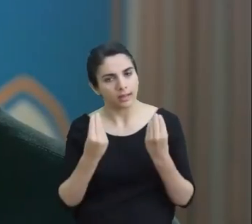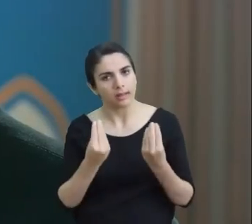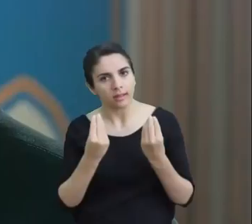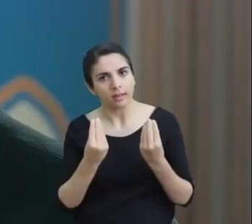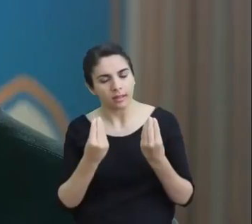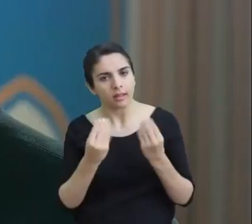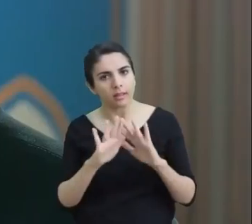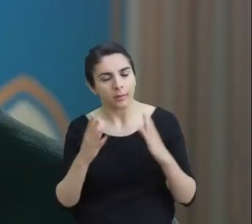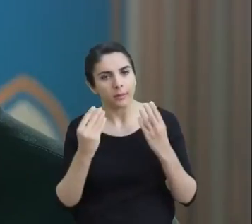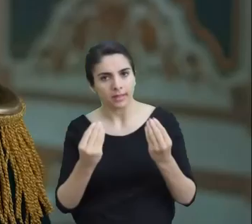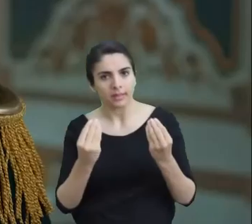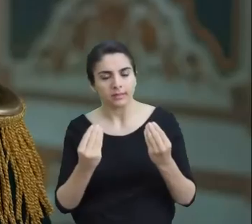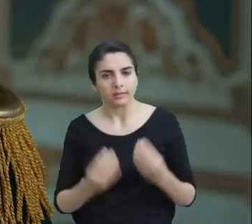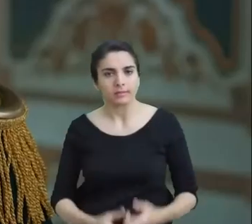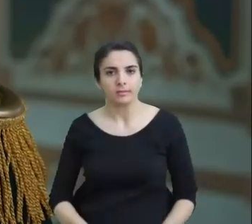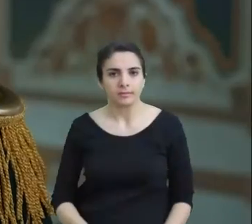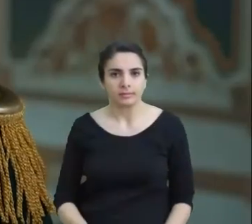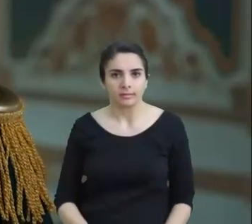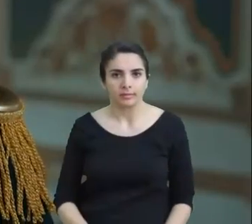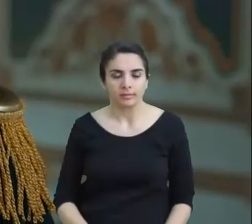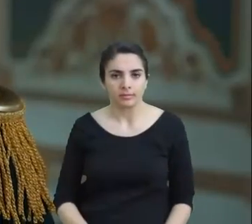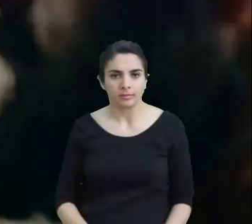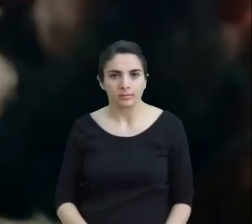Âlâ. Âlâ.